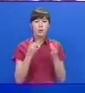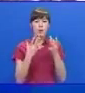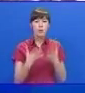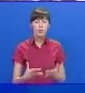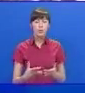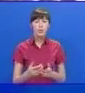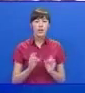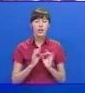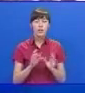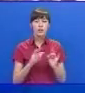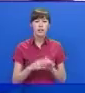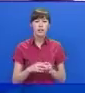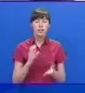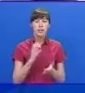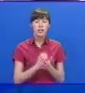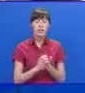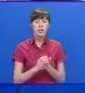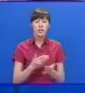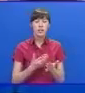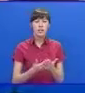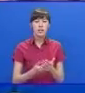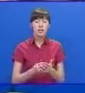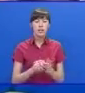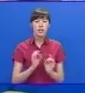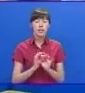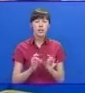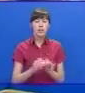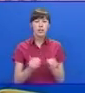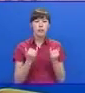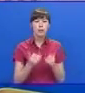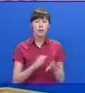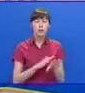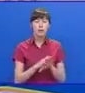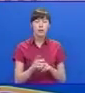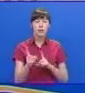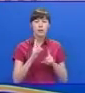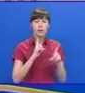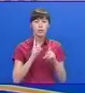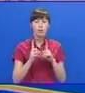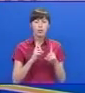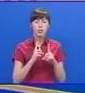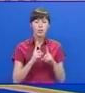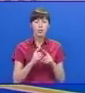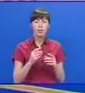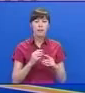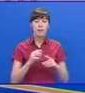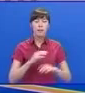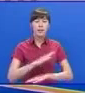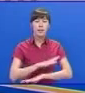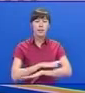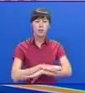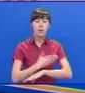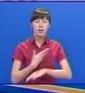тілмен жеткізілді. Статистикадан деректер келтірілді. Бүгінгі өтілген жиын бойынша өтілген сабақтың